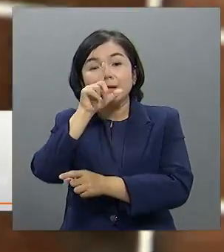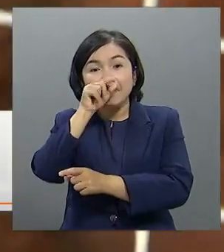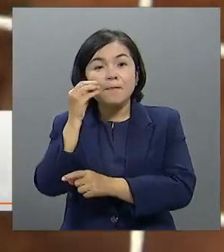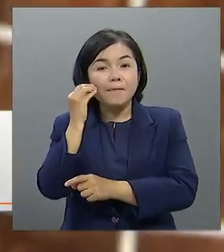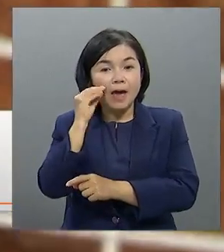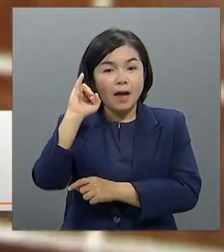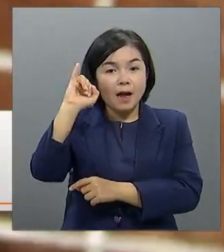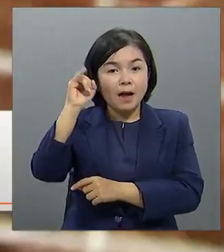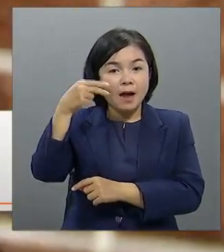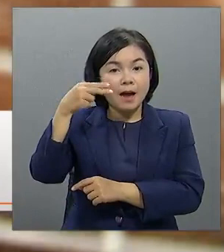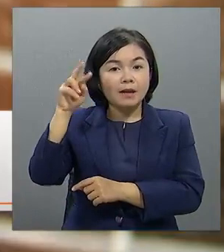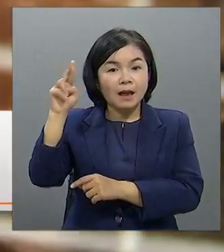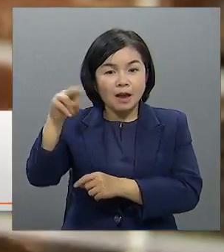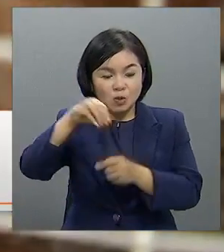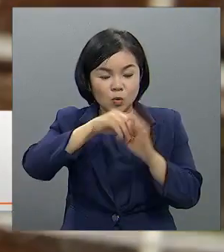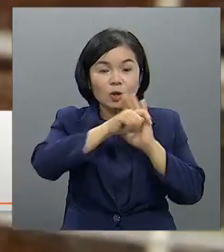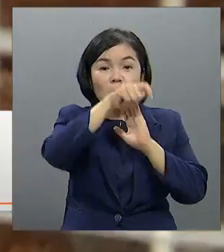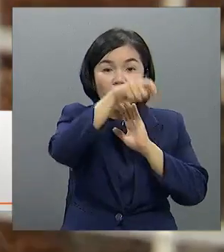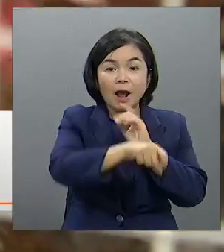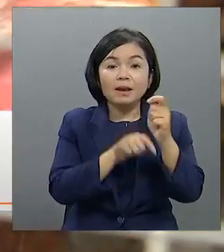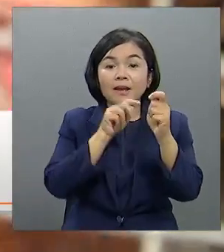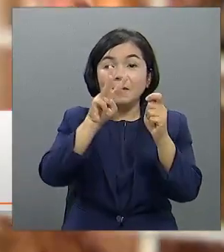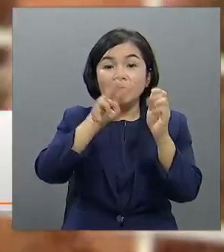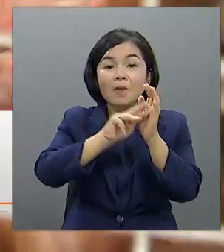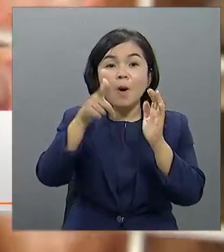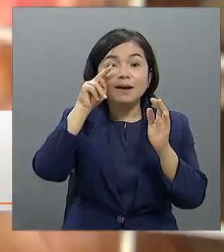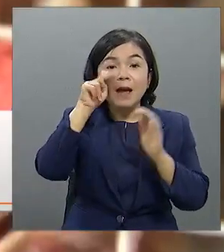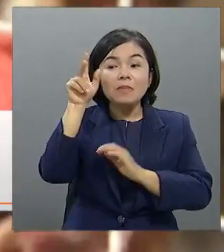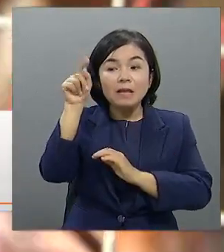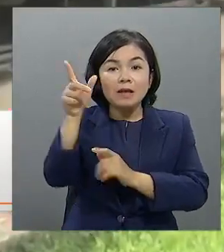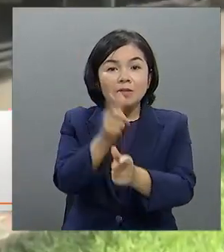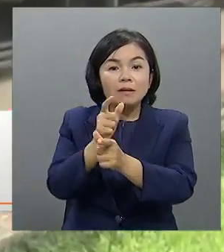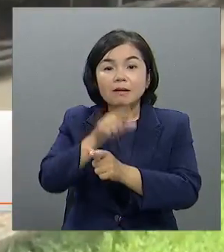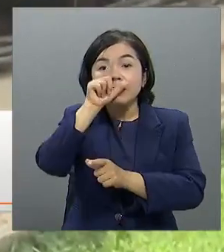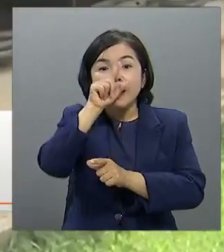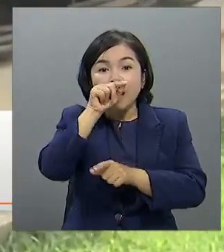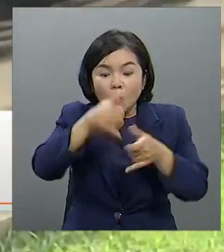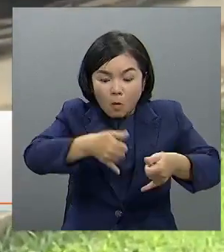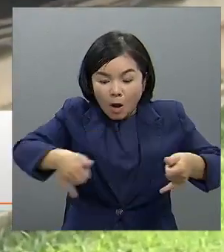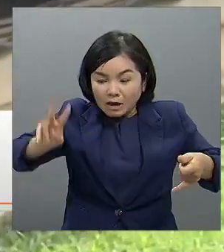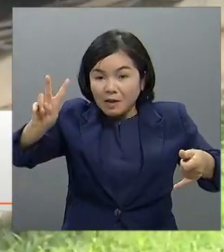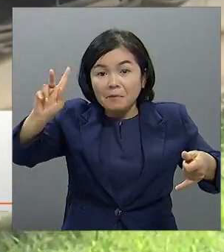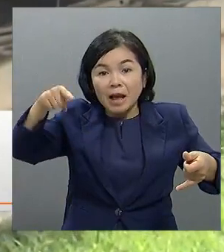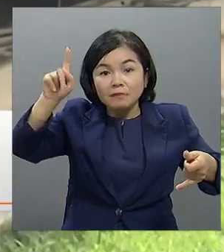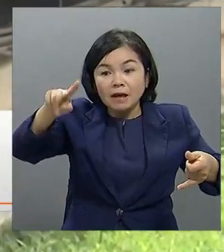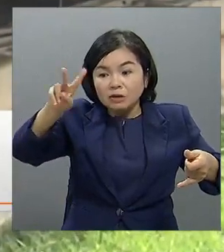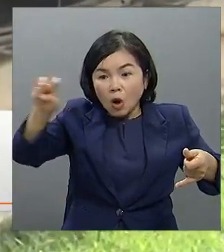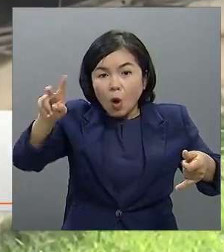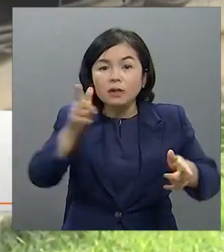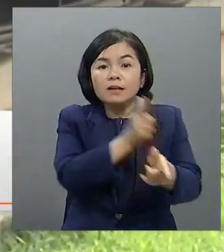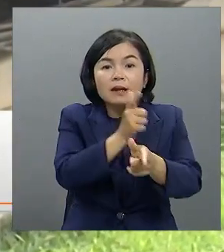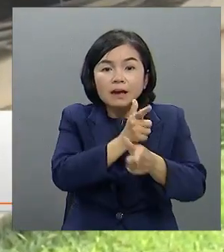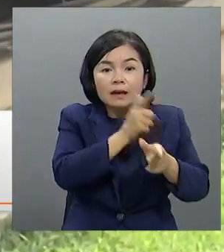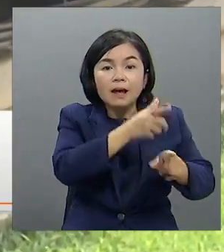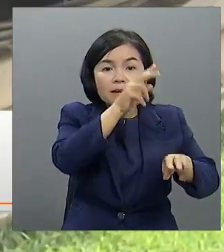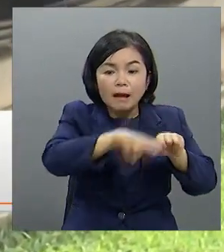ที่นครราชสีมาครับเป็นฟาร์มที่เลี้ยงไก่ 1,200 ตัวก่อนหน้านี้ไก่ไข่ที่เลี้ยงเอาไว้เจอปัญหา